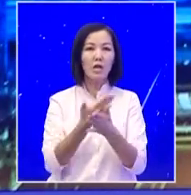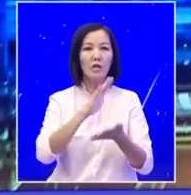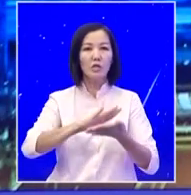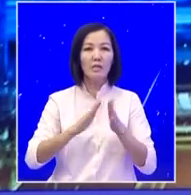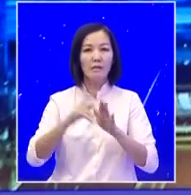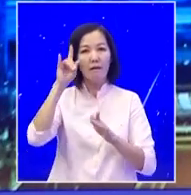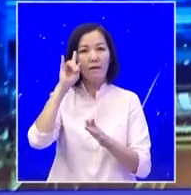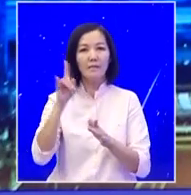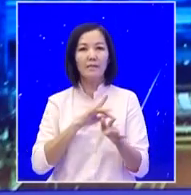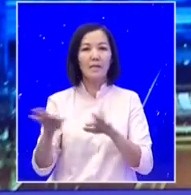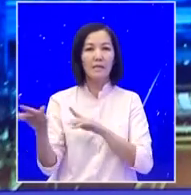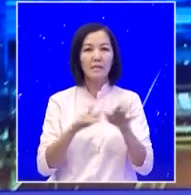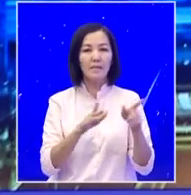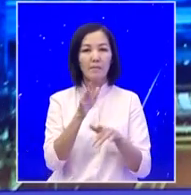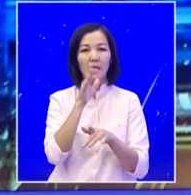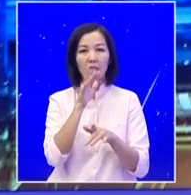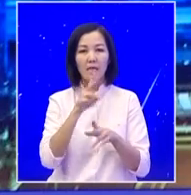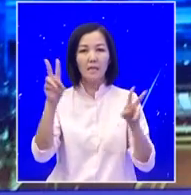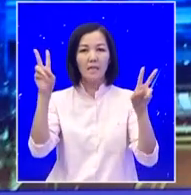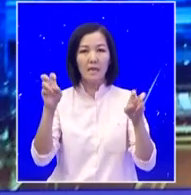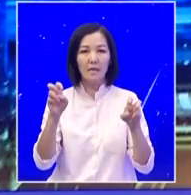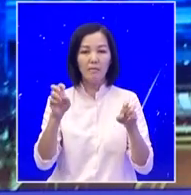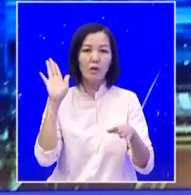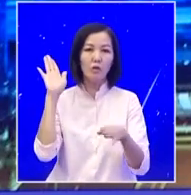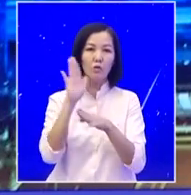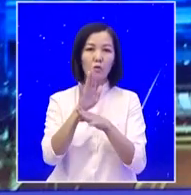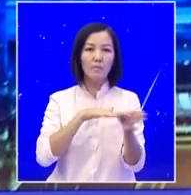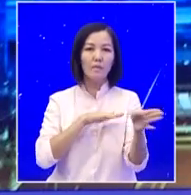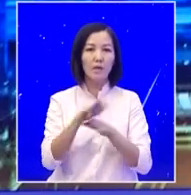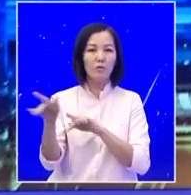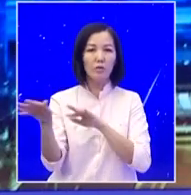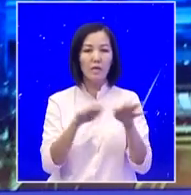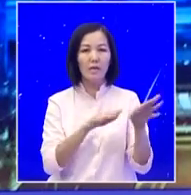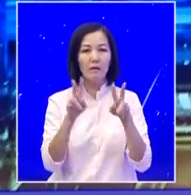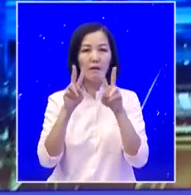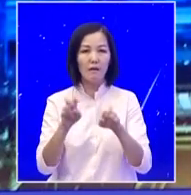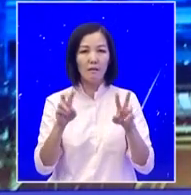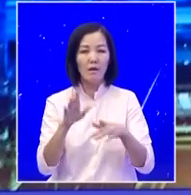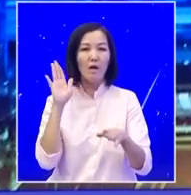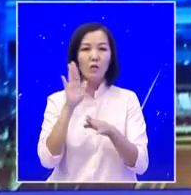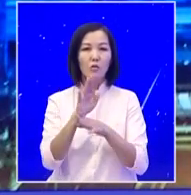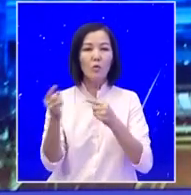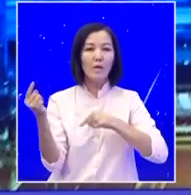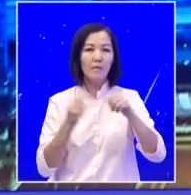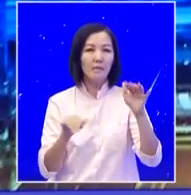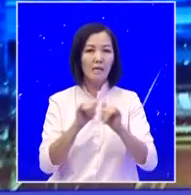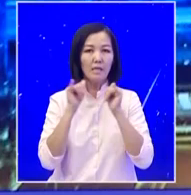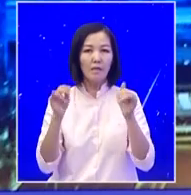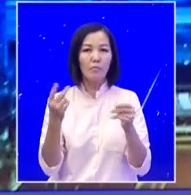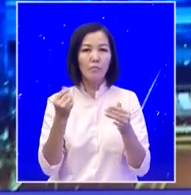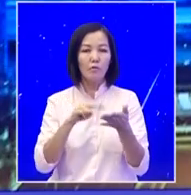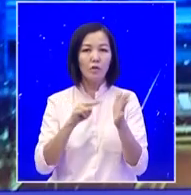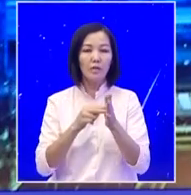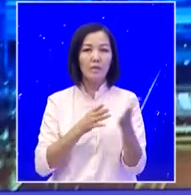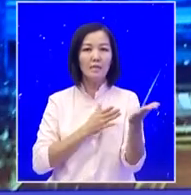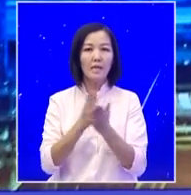жағдайдағы Қазақстан іс-қимыл кезеңі атты Қазақстан халқына жолдауын іске асыру жөніндегі шаралар қаралды. Жолдау кәсіпкерлікті дамыту,